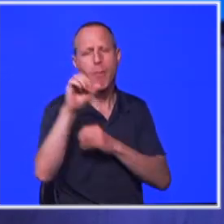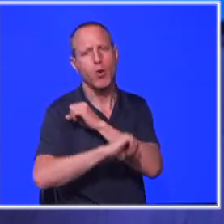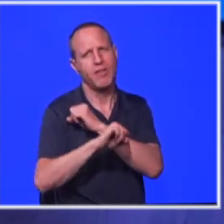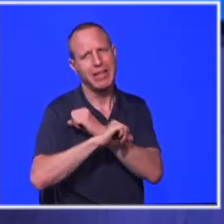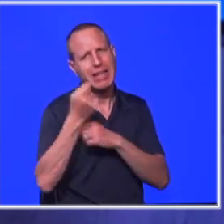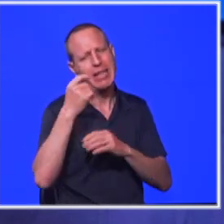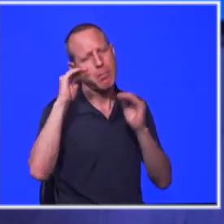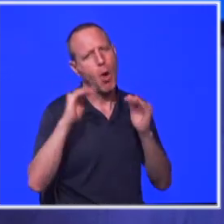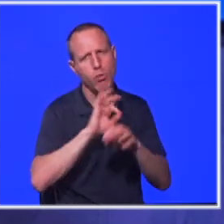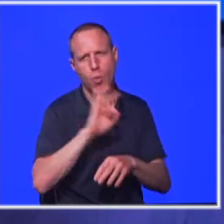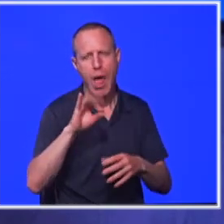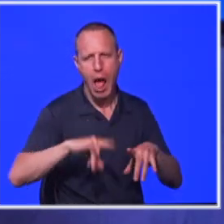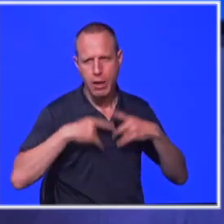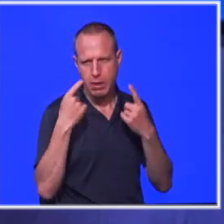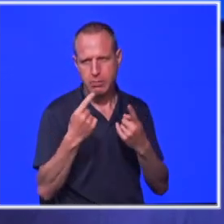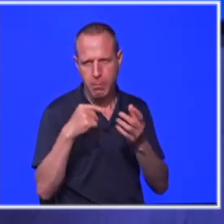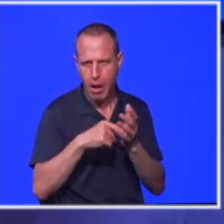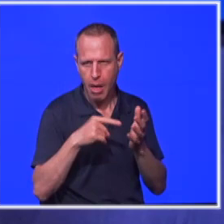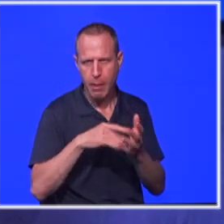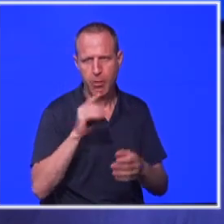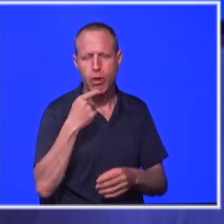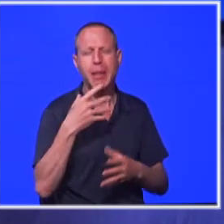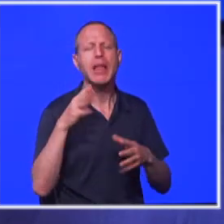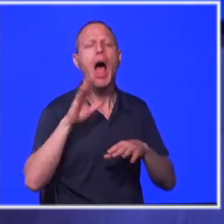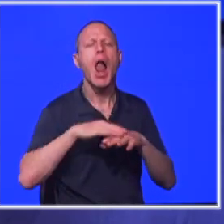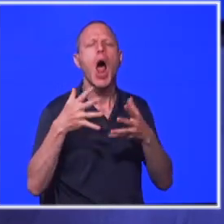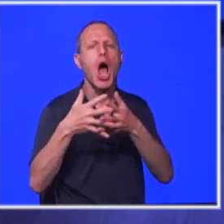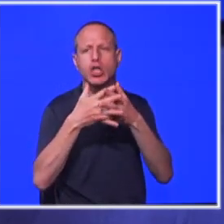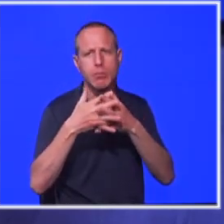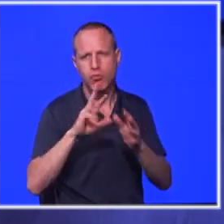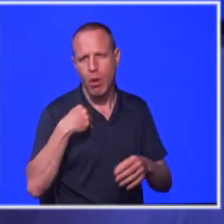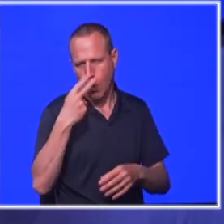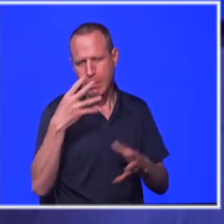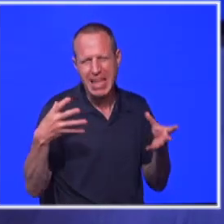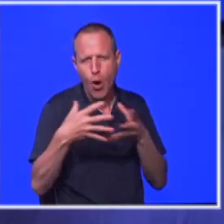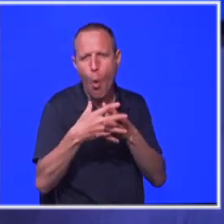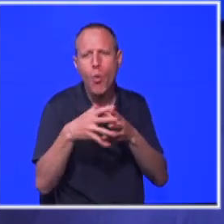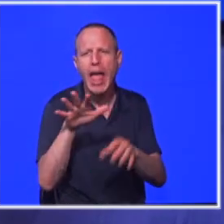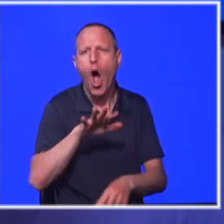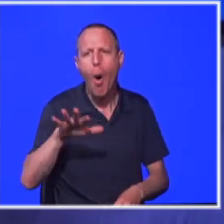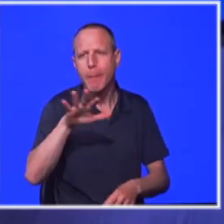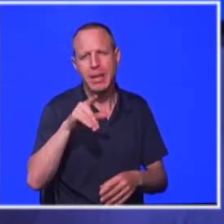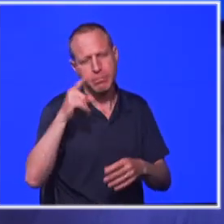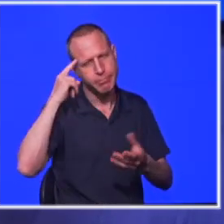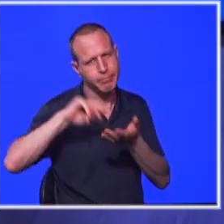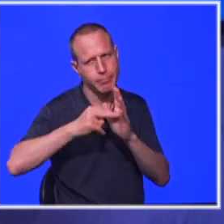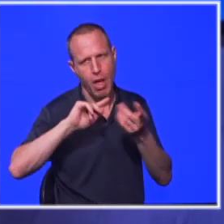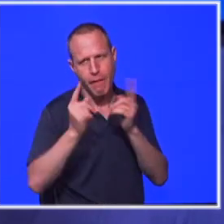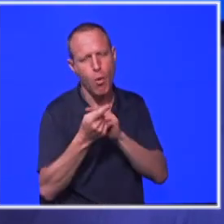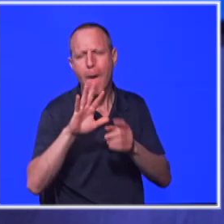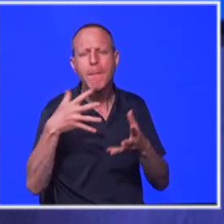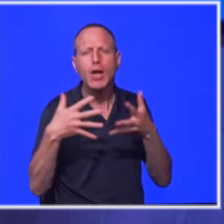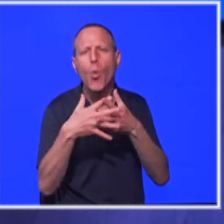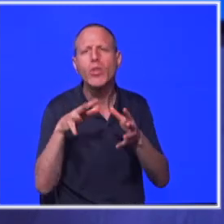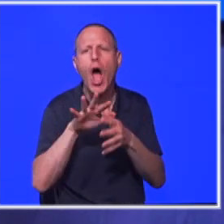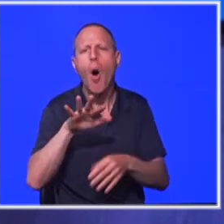עצמם. למה? כי מה שאמרת לגבי ארצות הברית, ומה שאנחנו רואים באיחוד האירופי, זאת מדיניות הפוכה. מה האיחוד האירופי